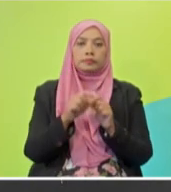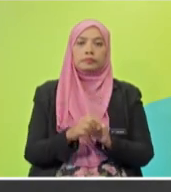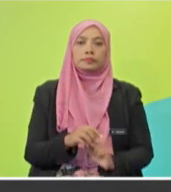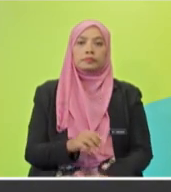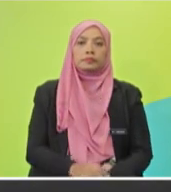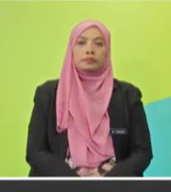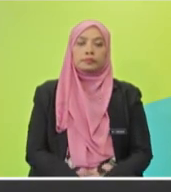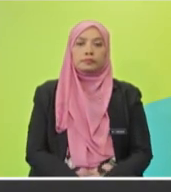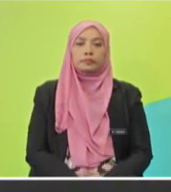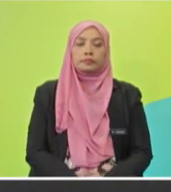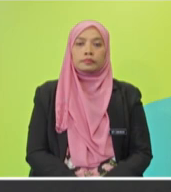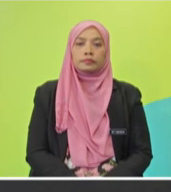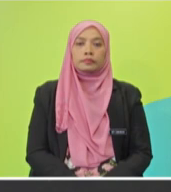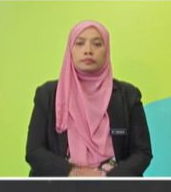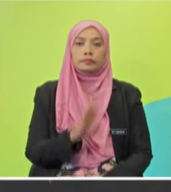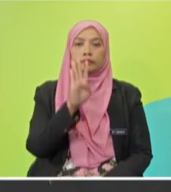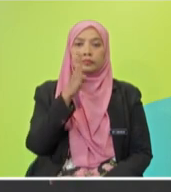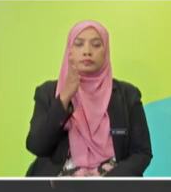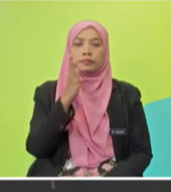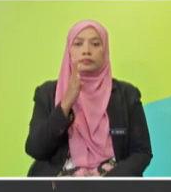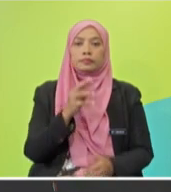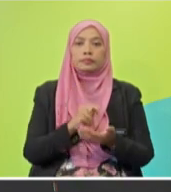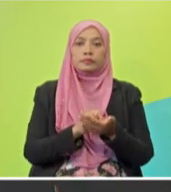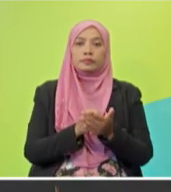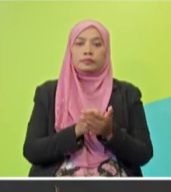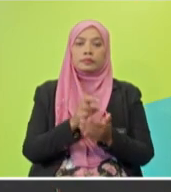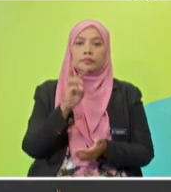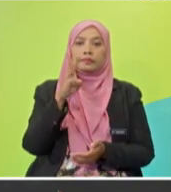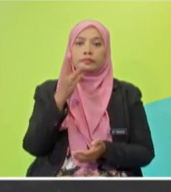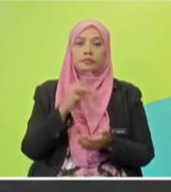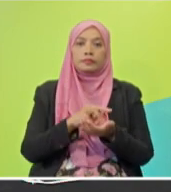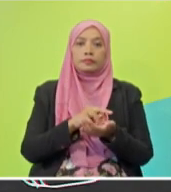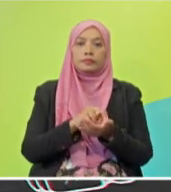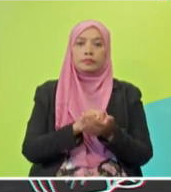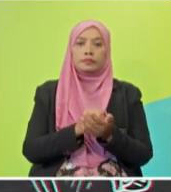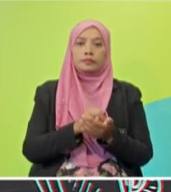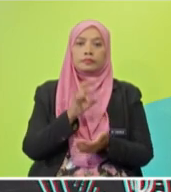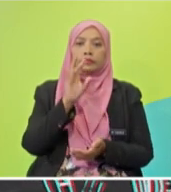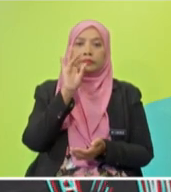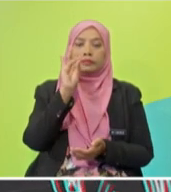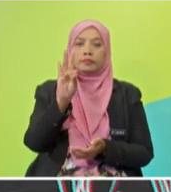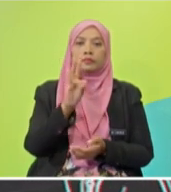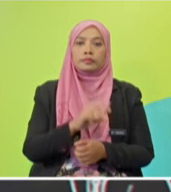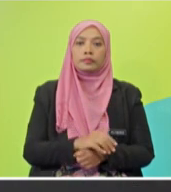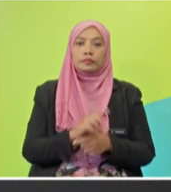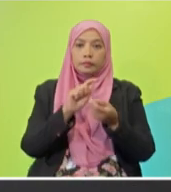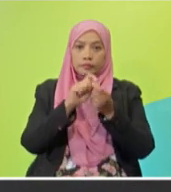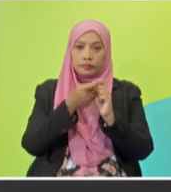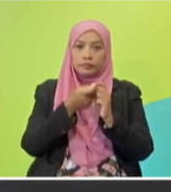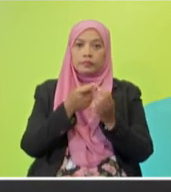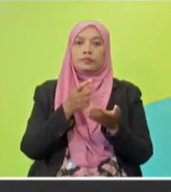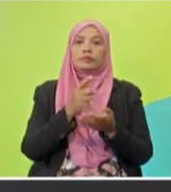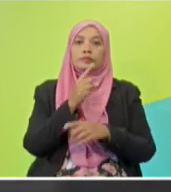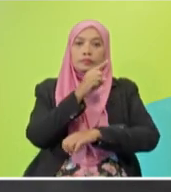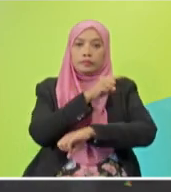14 nisbah 16 nisbah 7. Okey, Kimi tukarkan kepada minggu atau hari? Tukarkan